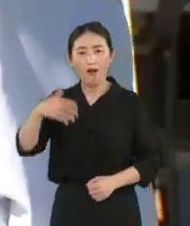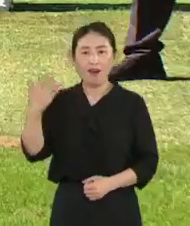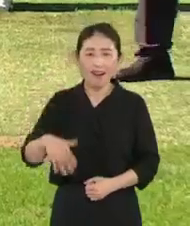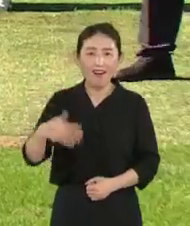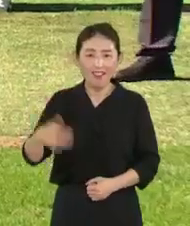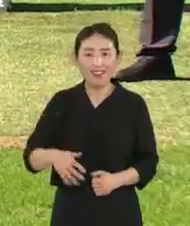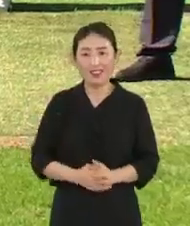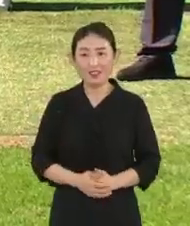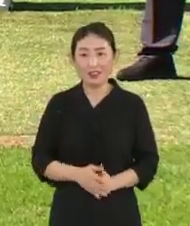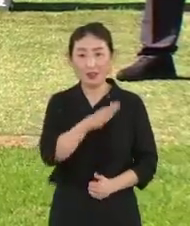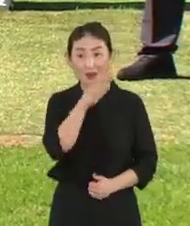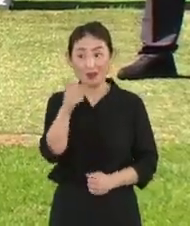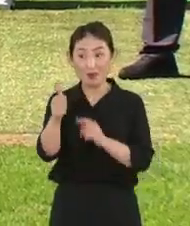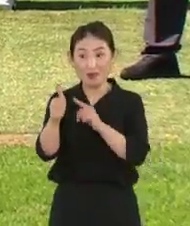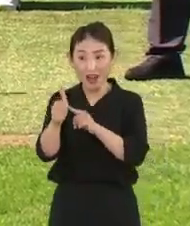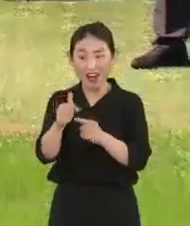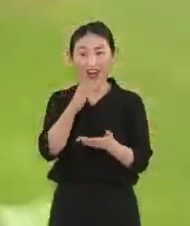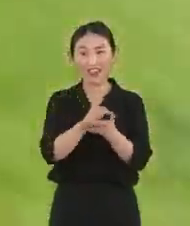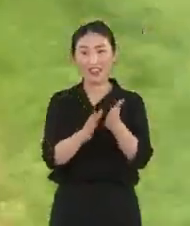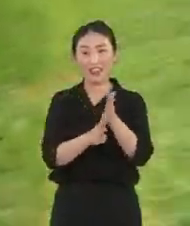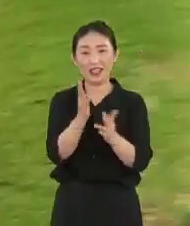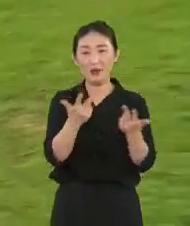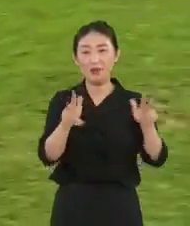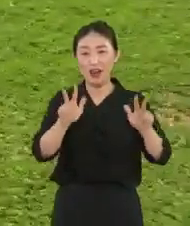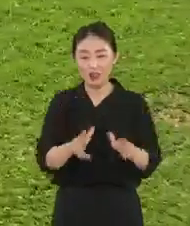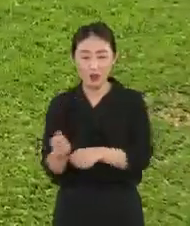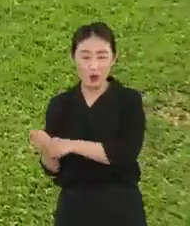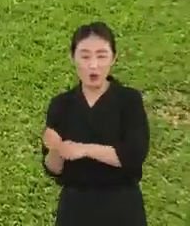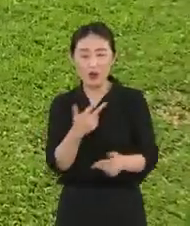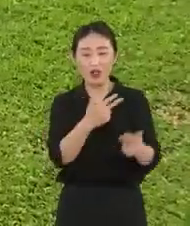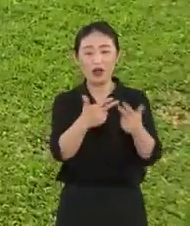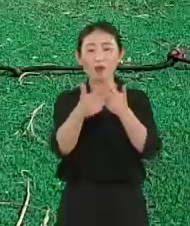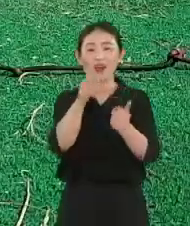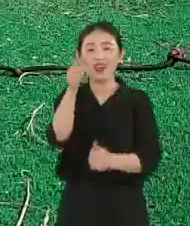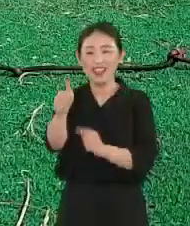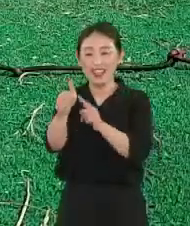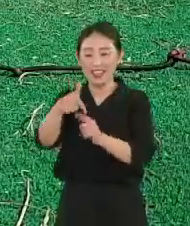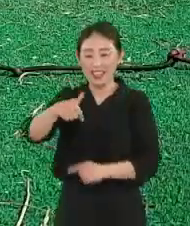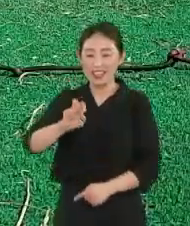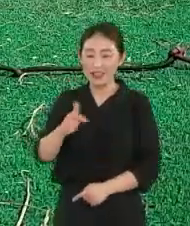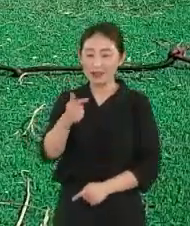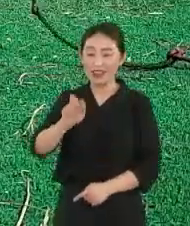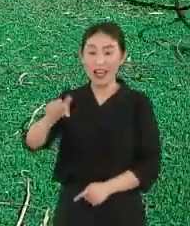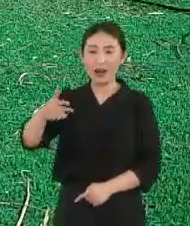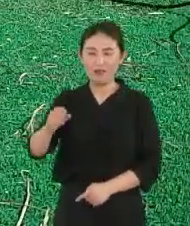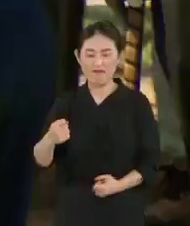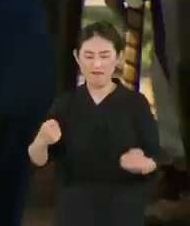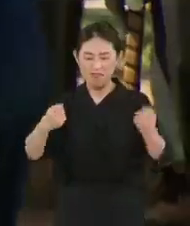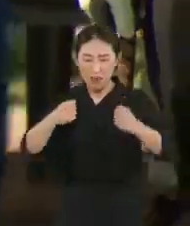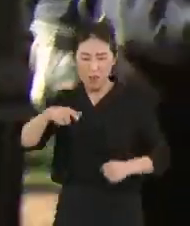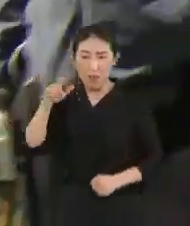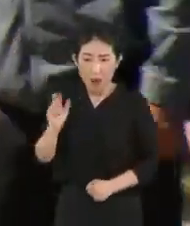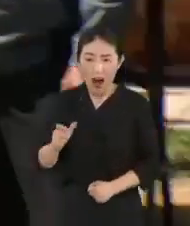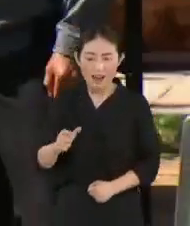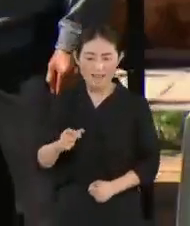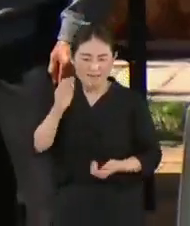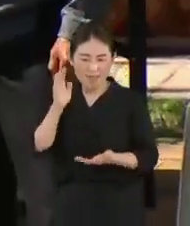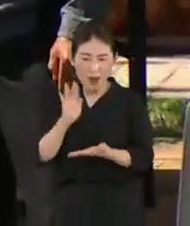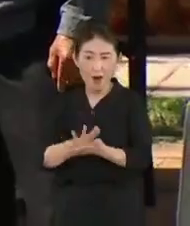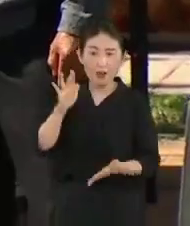눈에 띕니다 04:00 파크골프 협회를 이끌 은 강남 회장 강철 체력의 열정으로 똘똘 뭉쳐